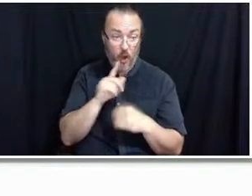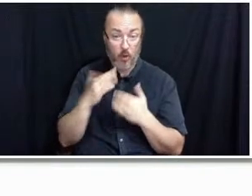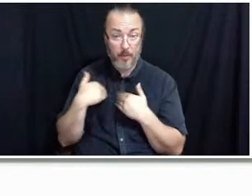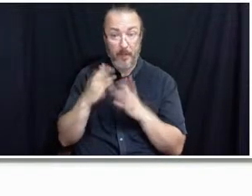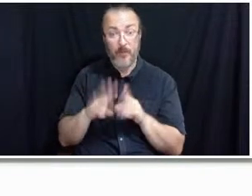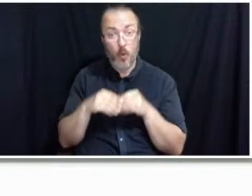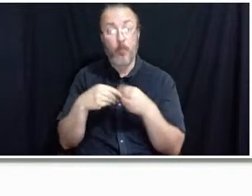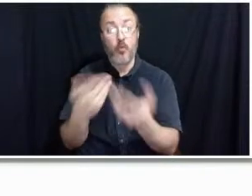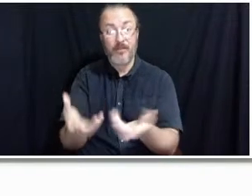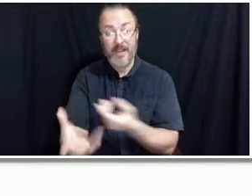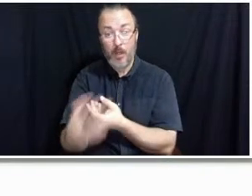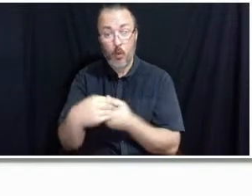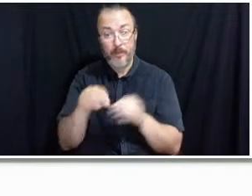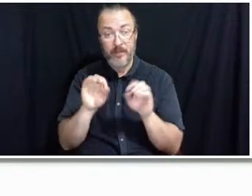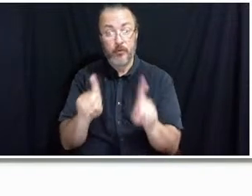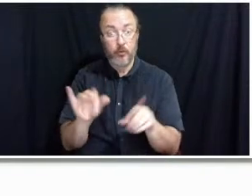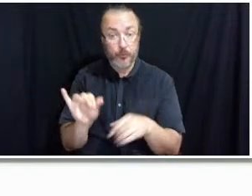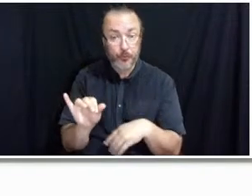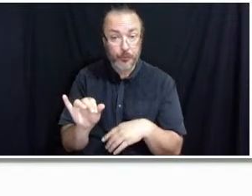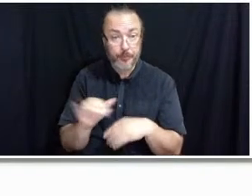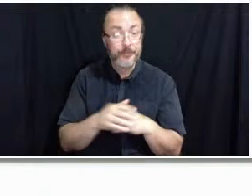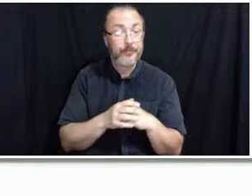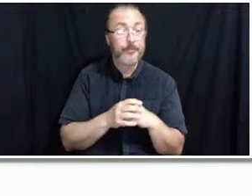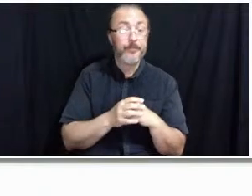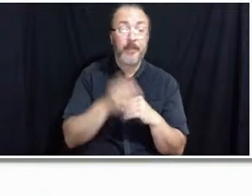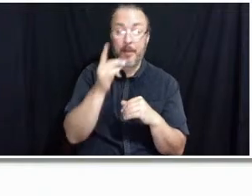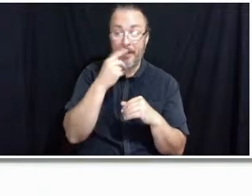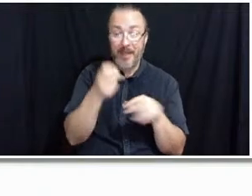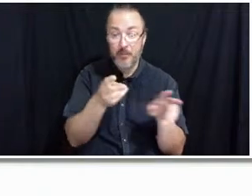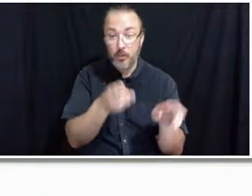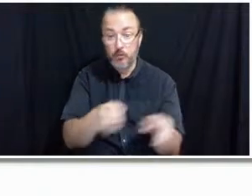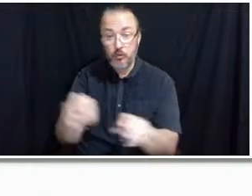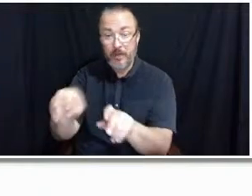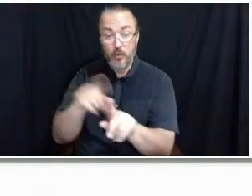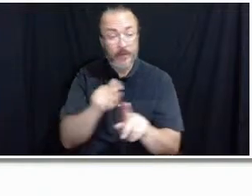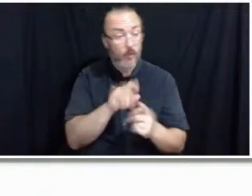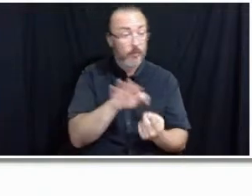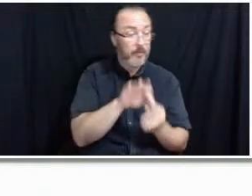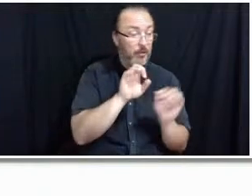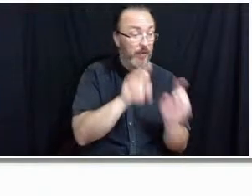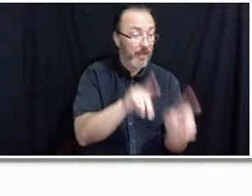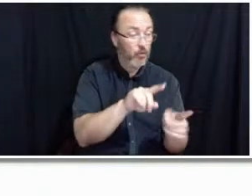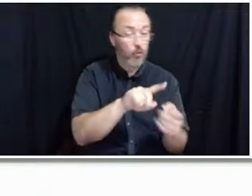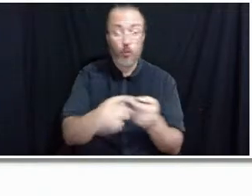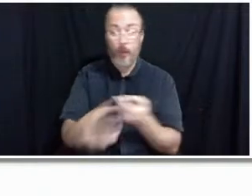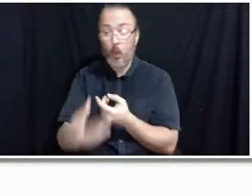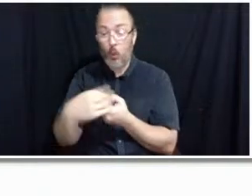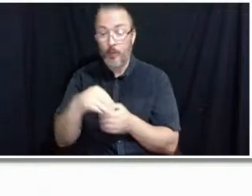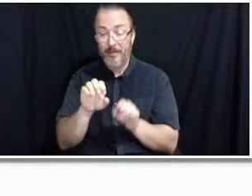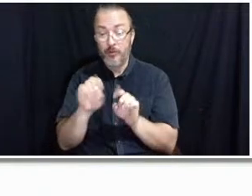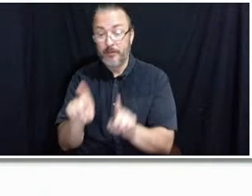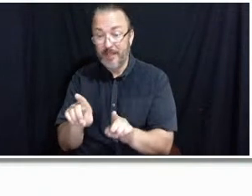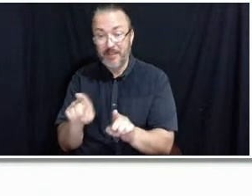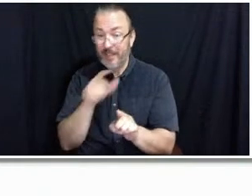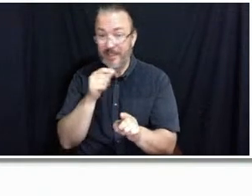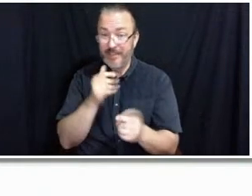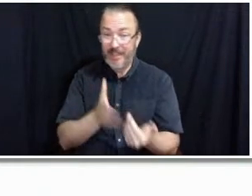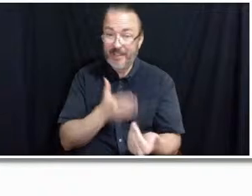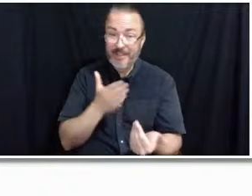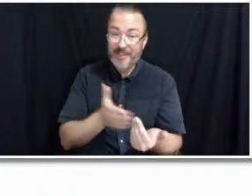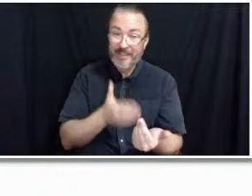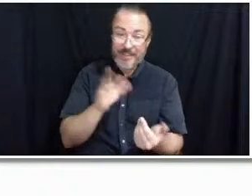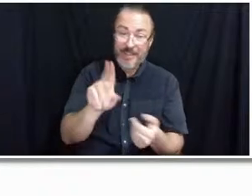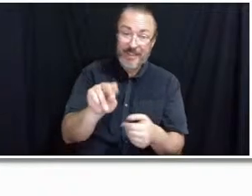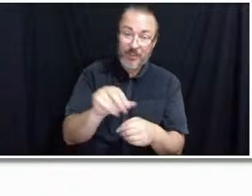plus chargées de mettre en œuvre l'éducation inclusive. Et la transition de l'éducation spécialisée à l'éducation ordinaire, c'est